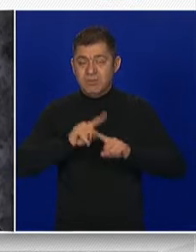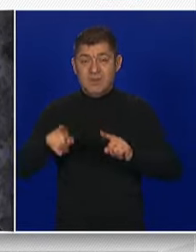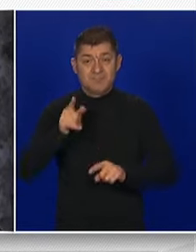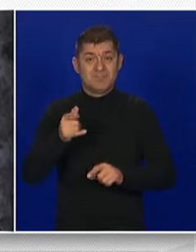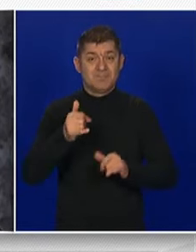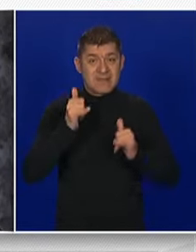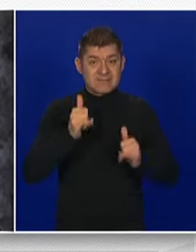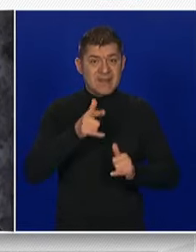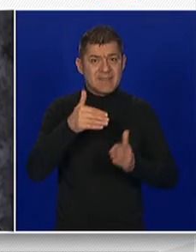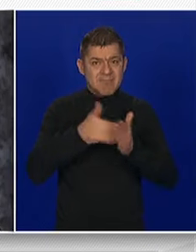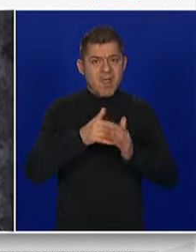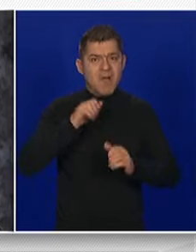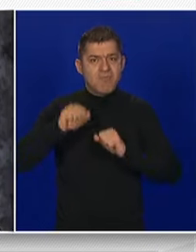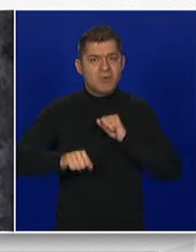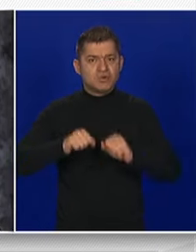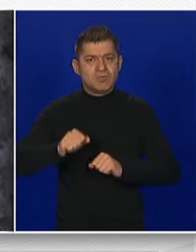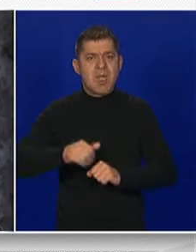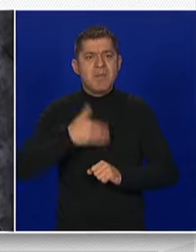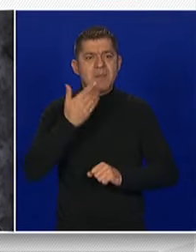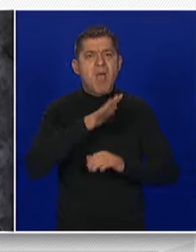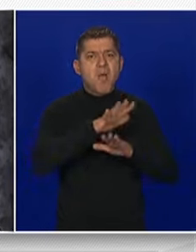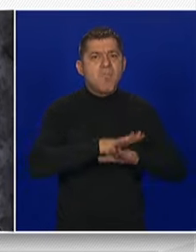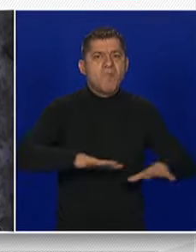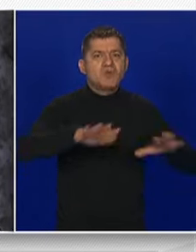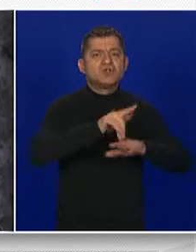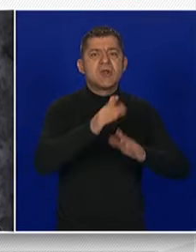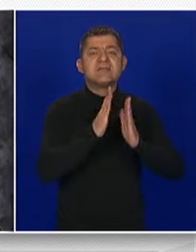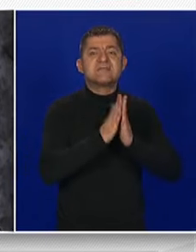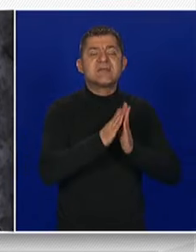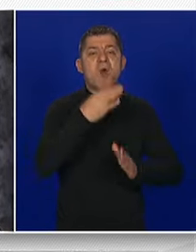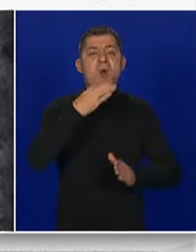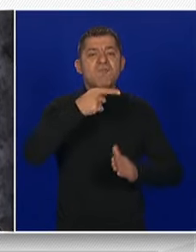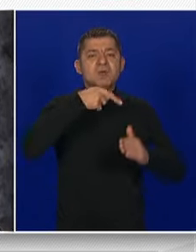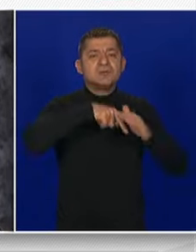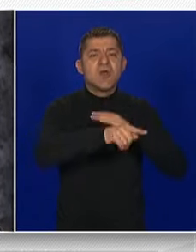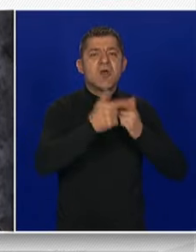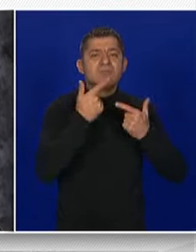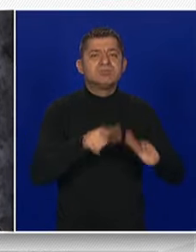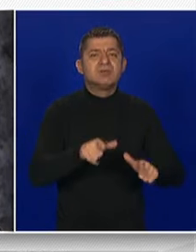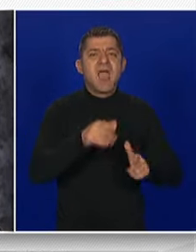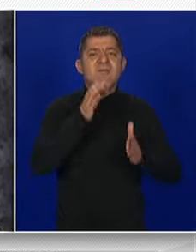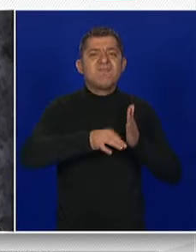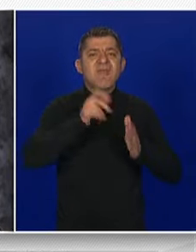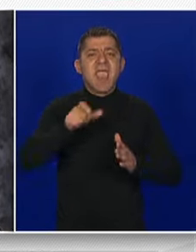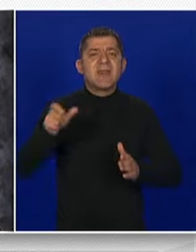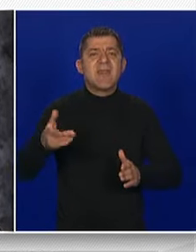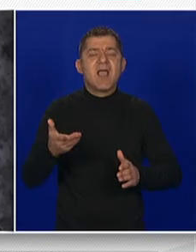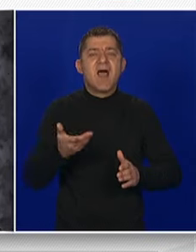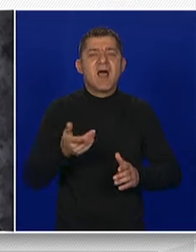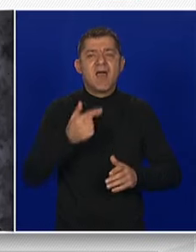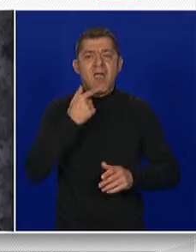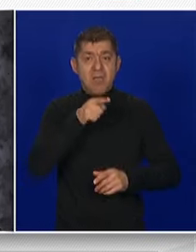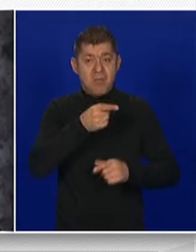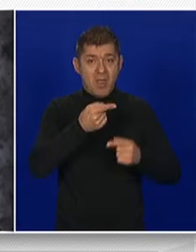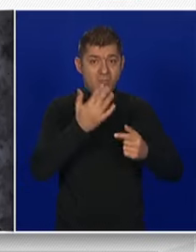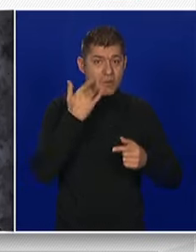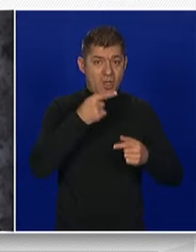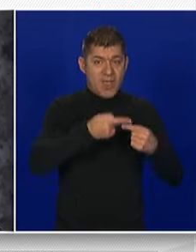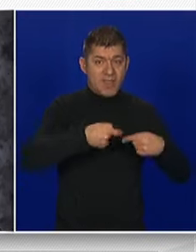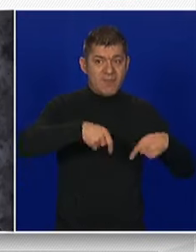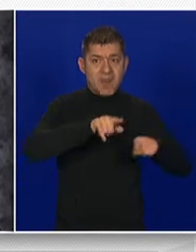tu postupiti, dakle, prema površini? Ne vidim neki preveliki smisao u tome da na taj broj kvadrata